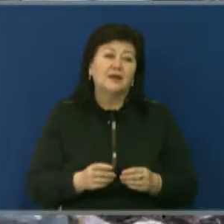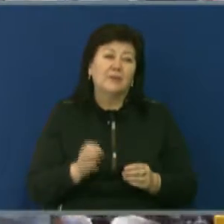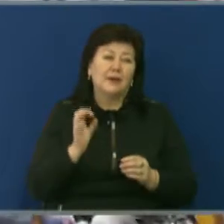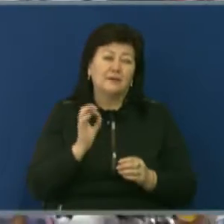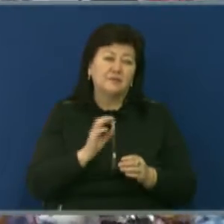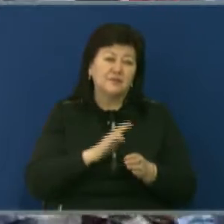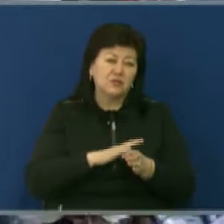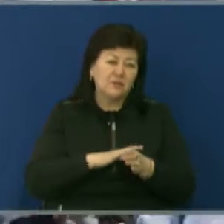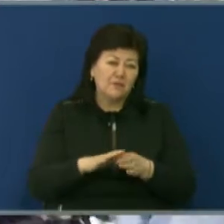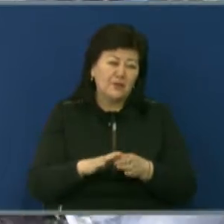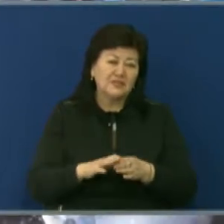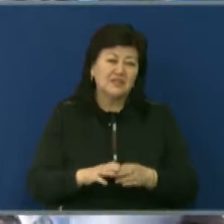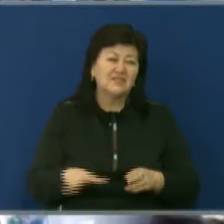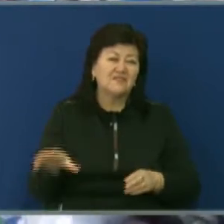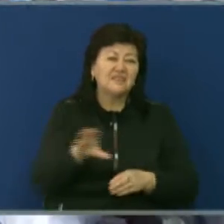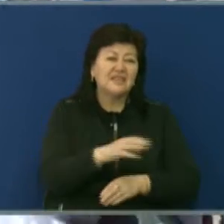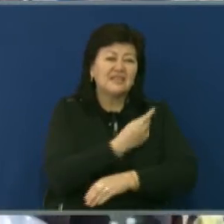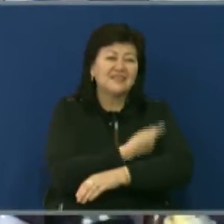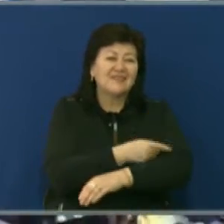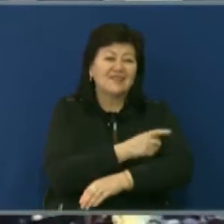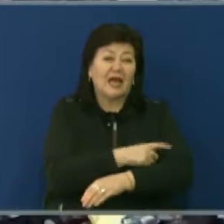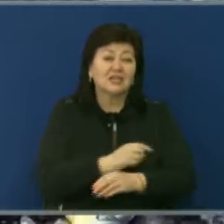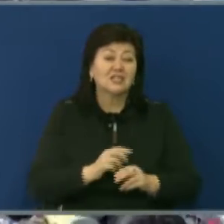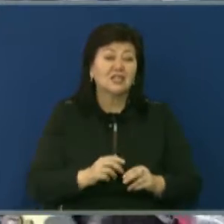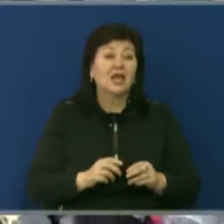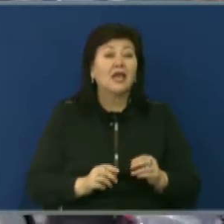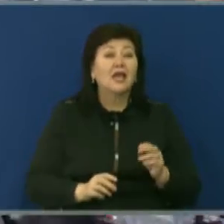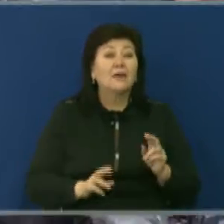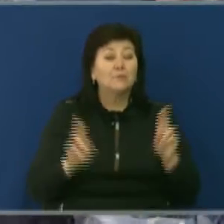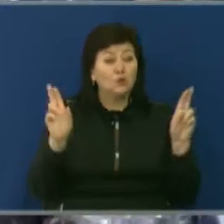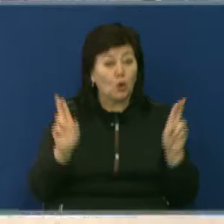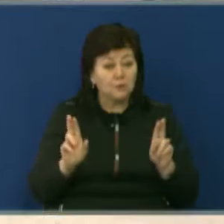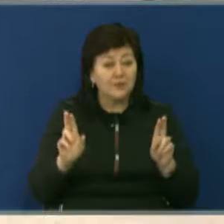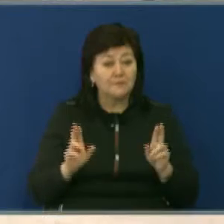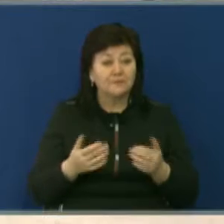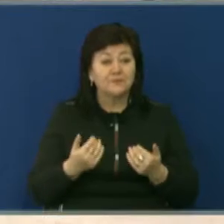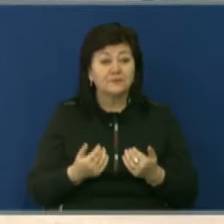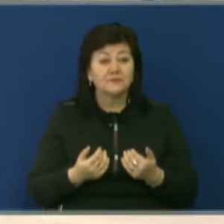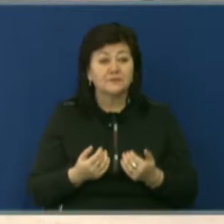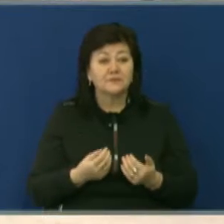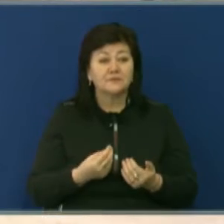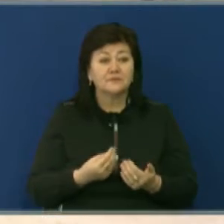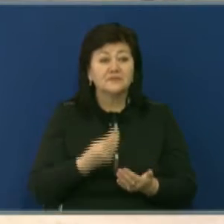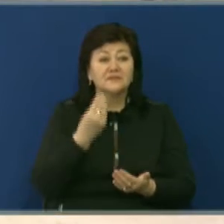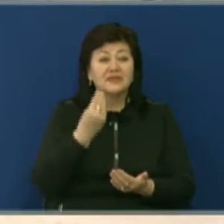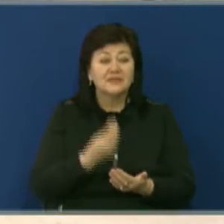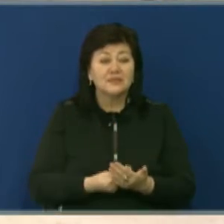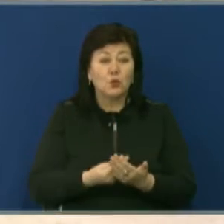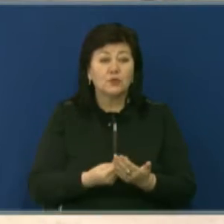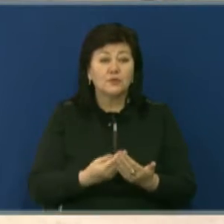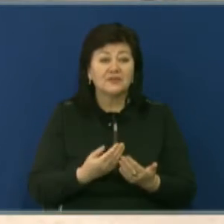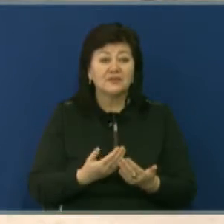және рекультивациялау жоспарланған. Осы мақсатта 100 гектар жер телімі бөлінді. Стоимость данного проекта, она